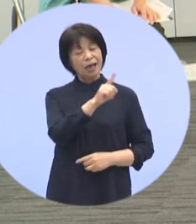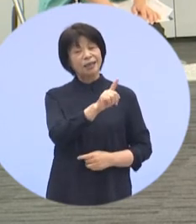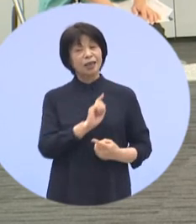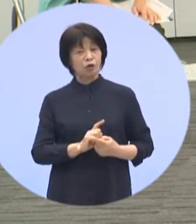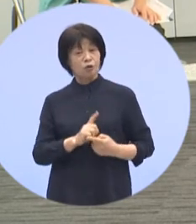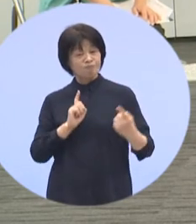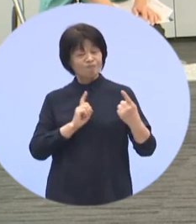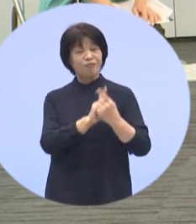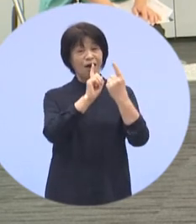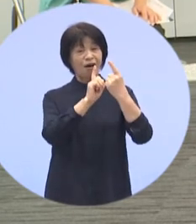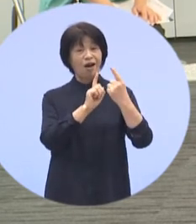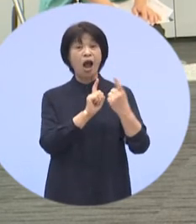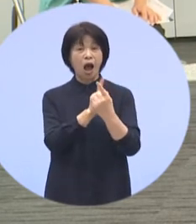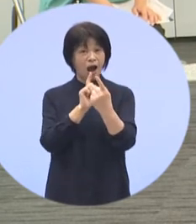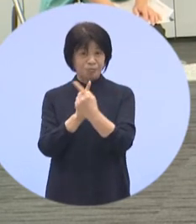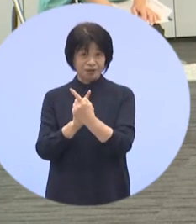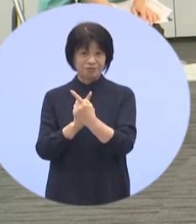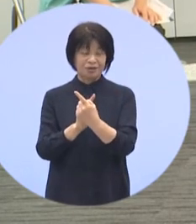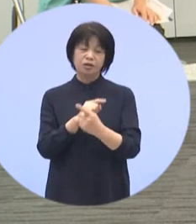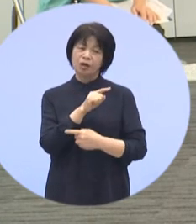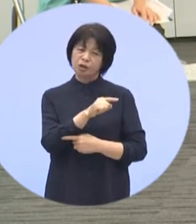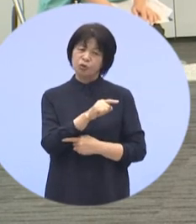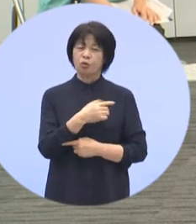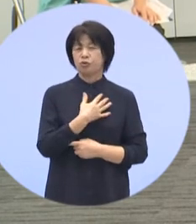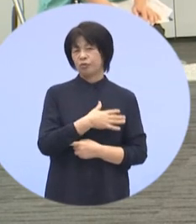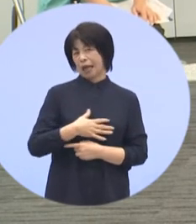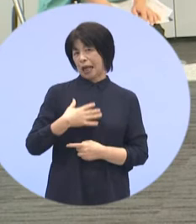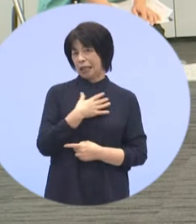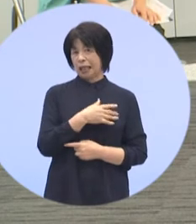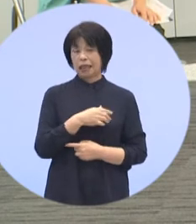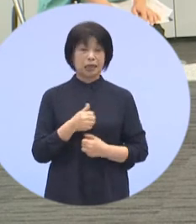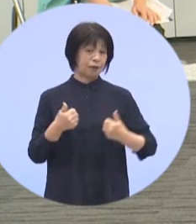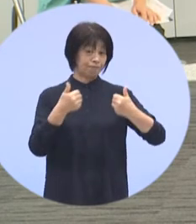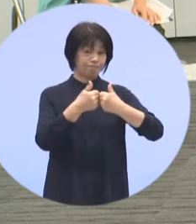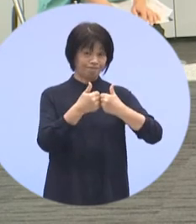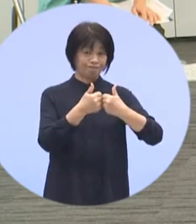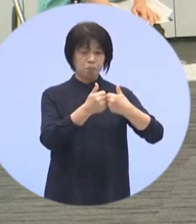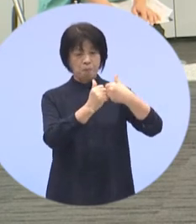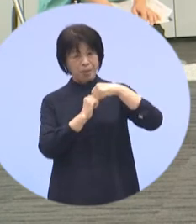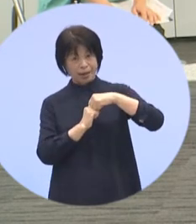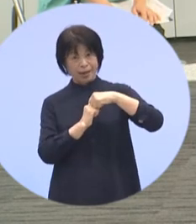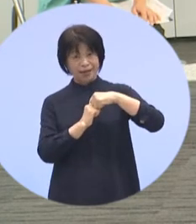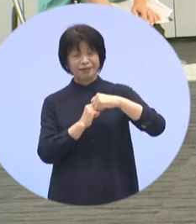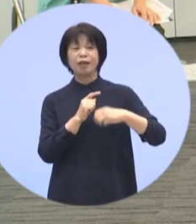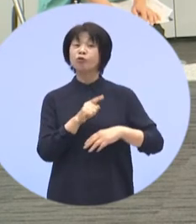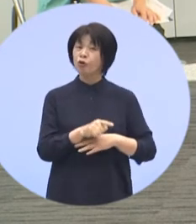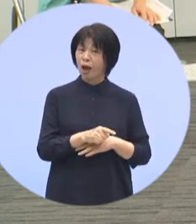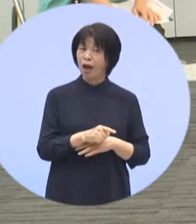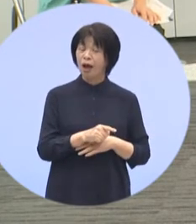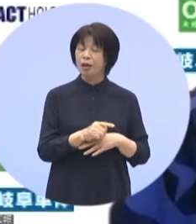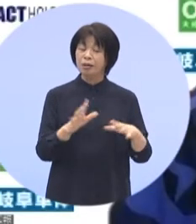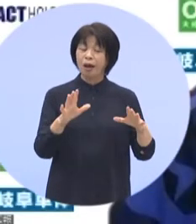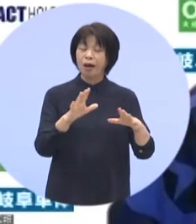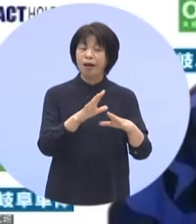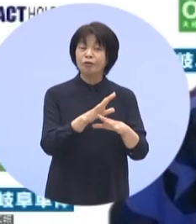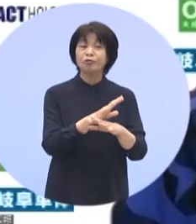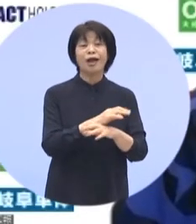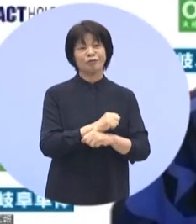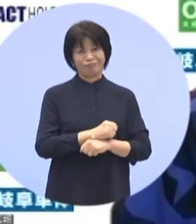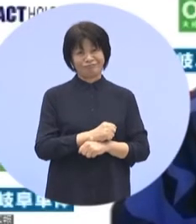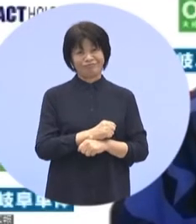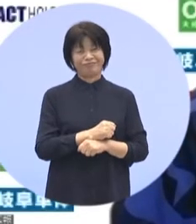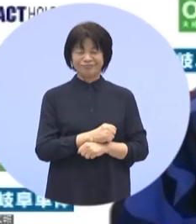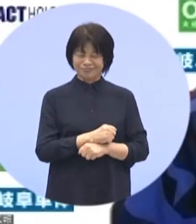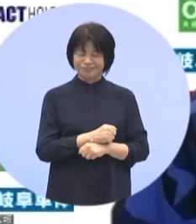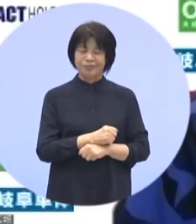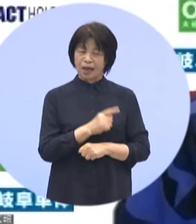かりであったり、いわゆるフィジカル面での、当たり負けであったり、そういったことがなくな